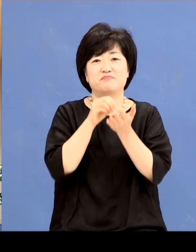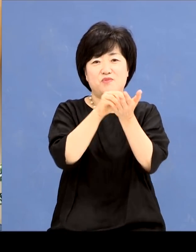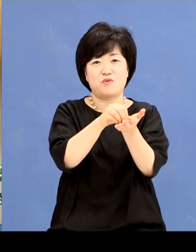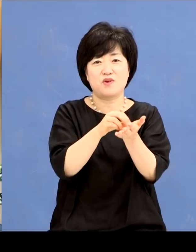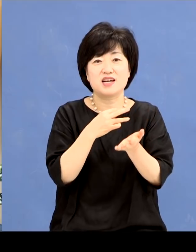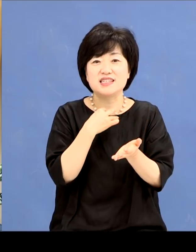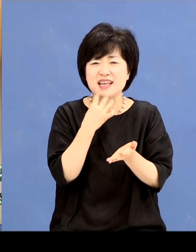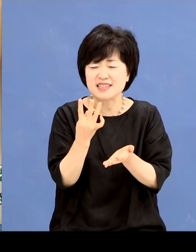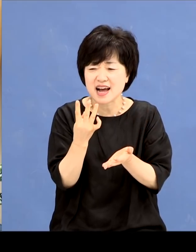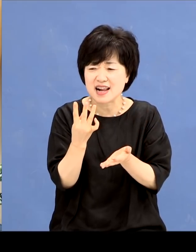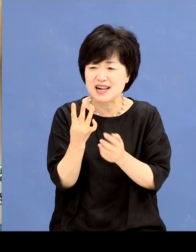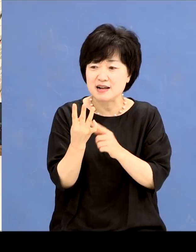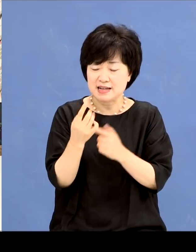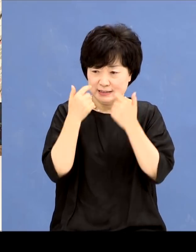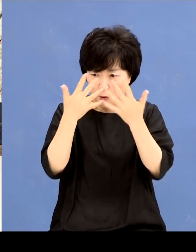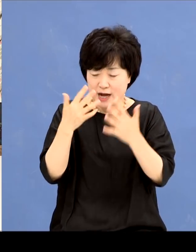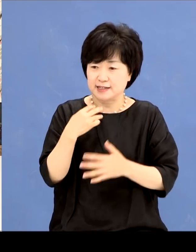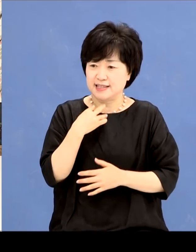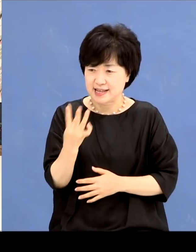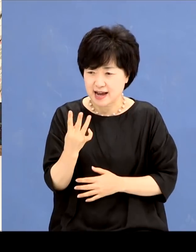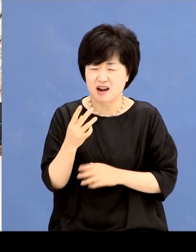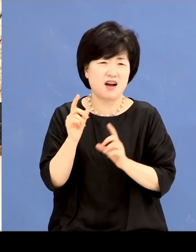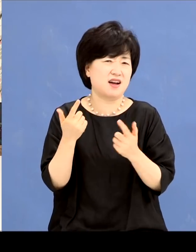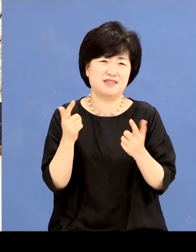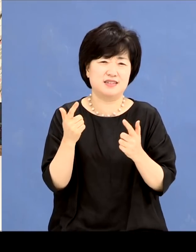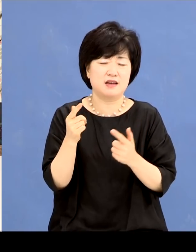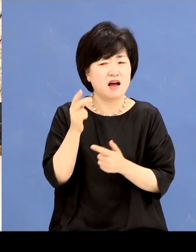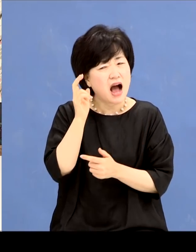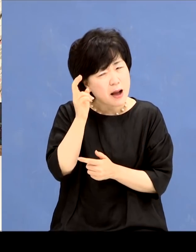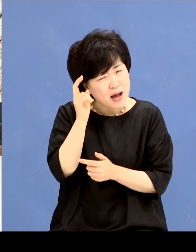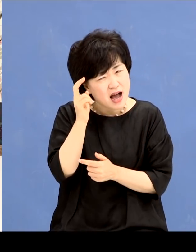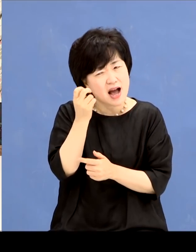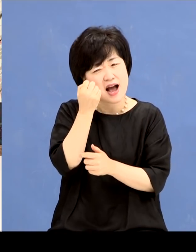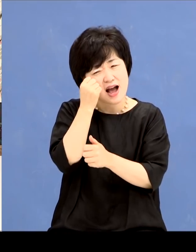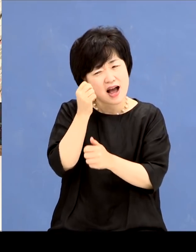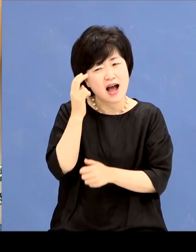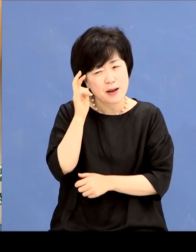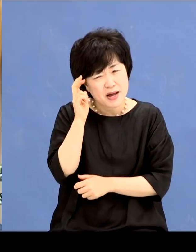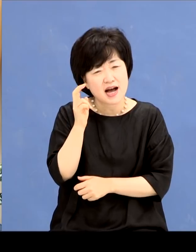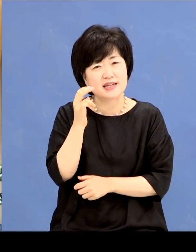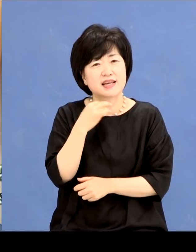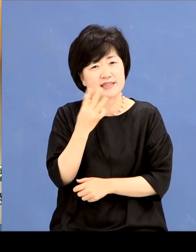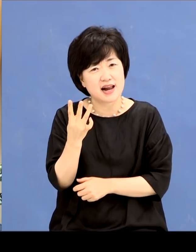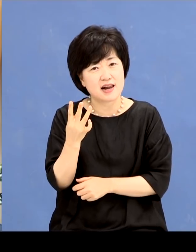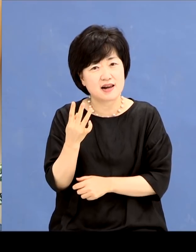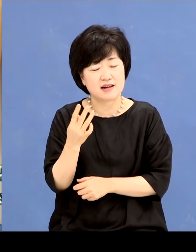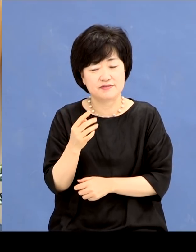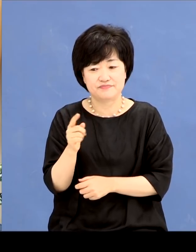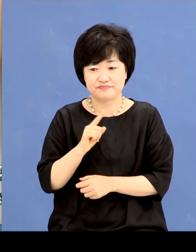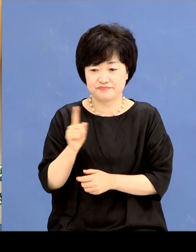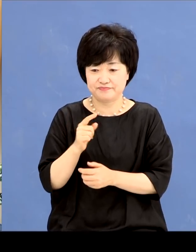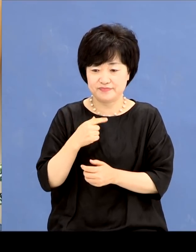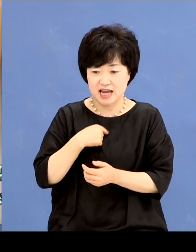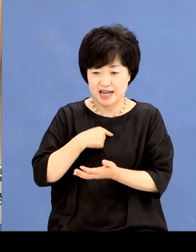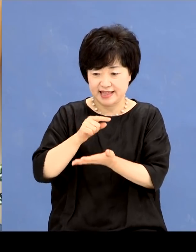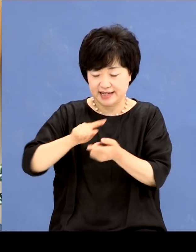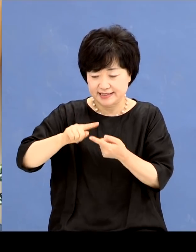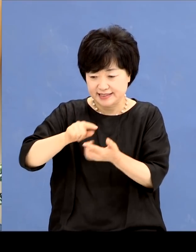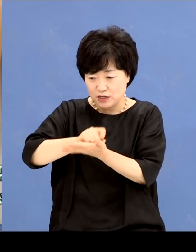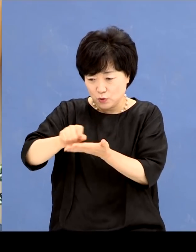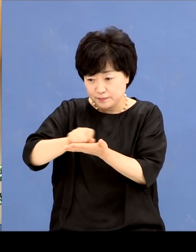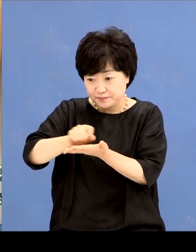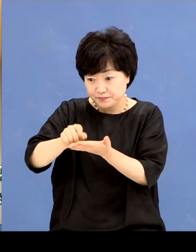네네. 그 3살이라는 게 추정이에요. 제 진짜 정확하지 나이가 아니라 예. 이제 저도 우연찮게 제 기록을 봤는데